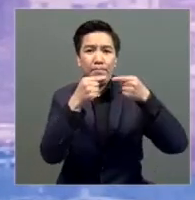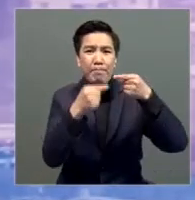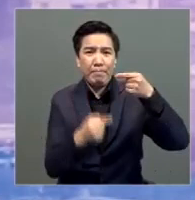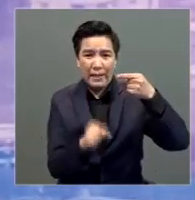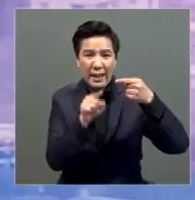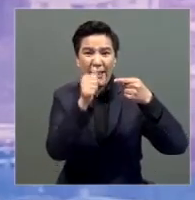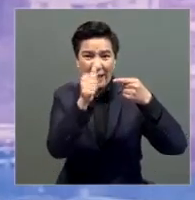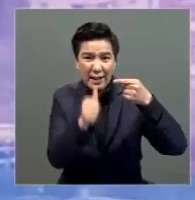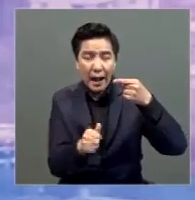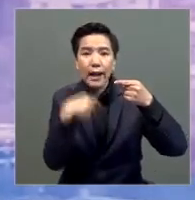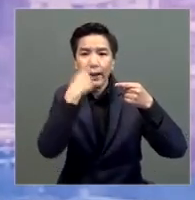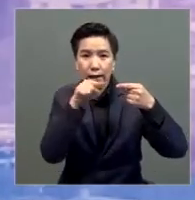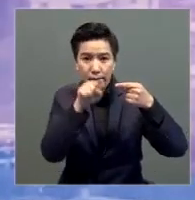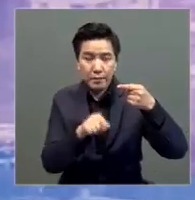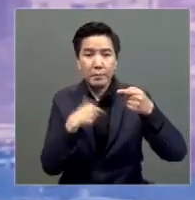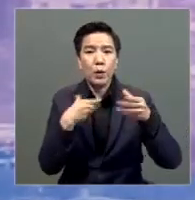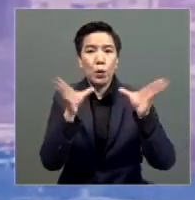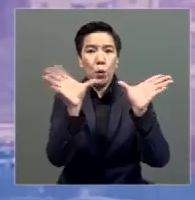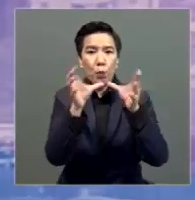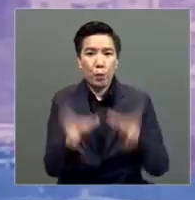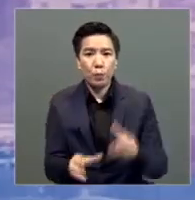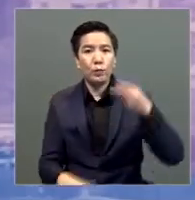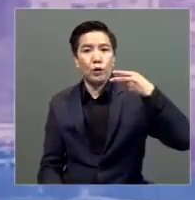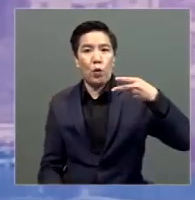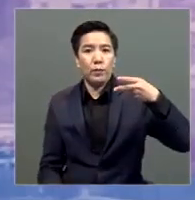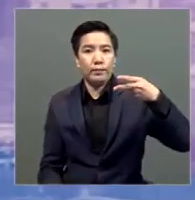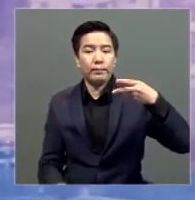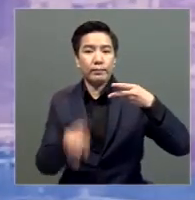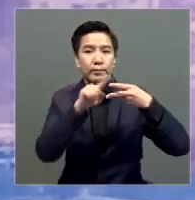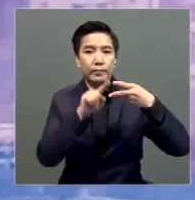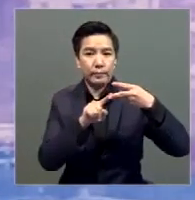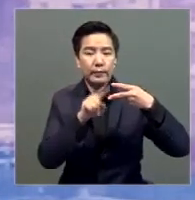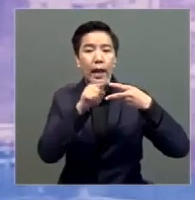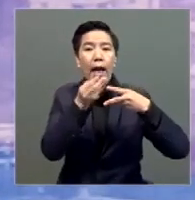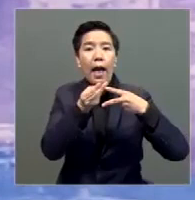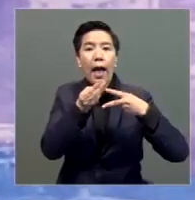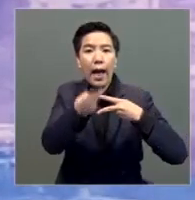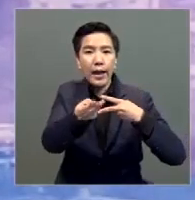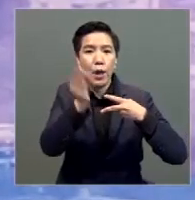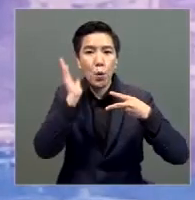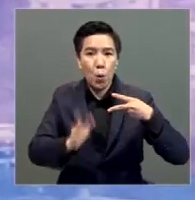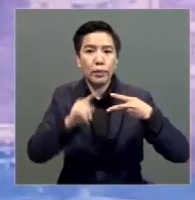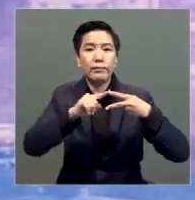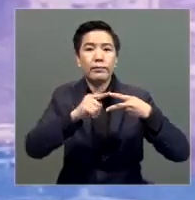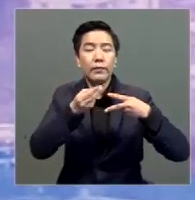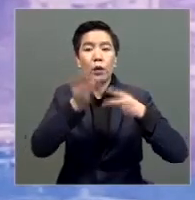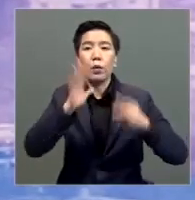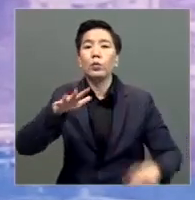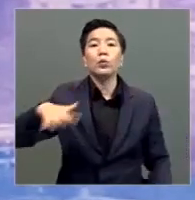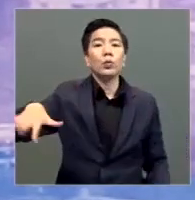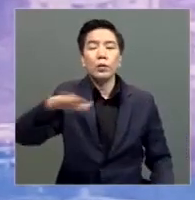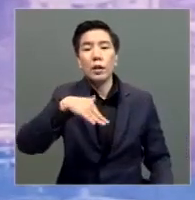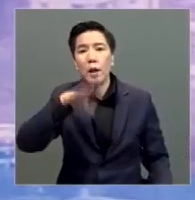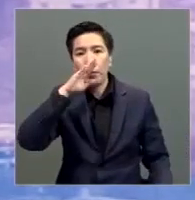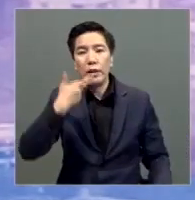ข้อยกเว้นนั้นจัดเป็น2ประเภทคือข้อยกเว้นที่ให้แก่บุคคลเป็นการทั่วไปถ้า